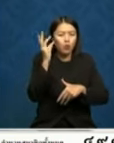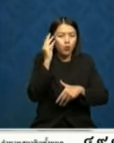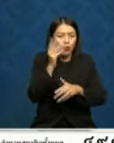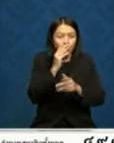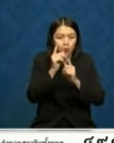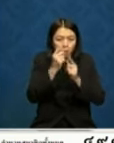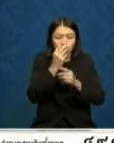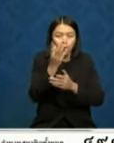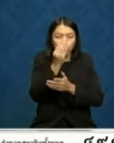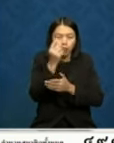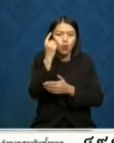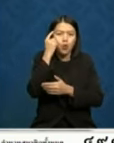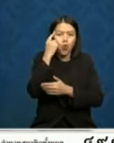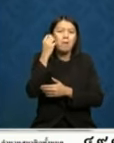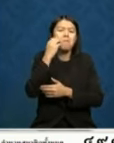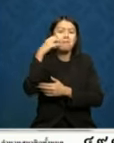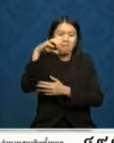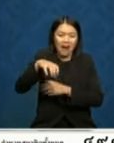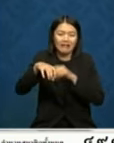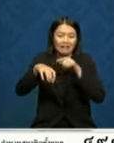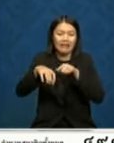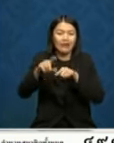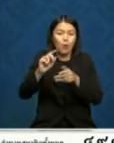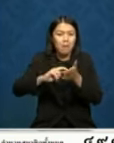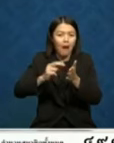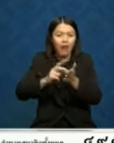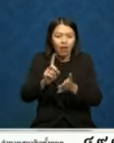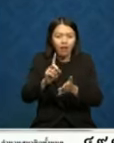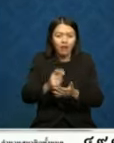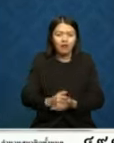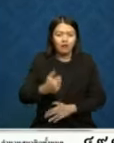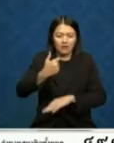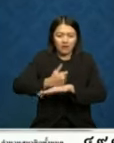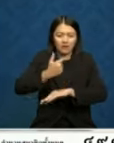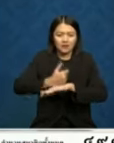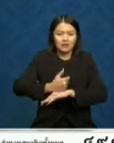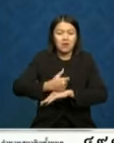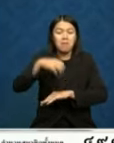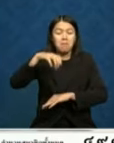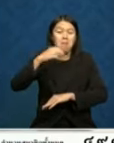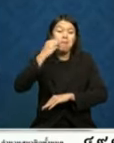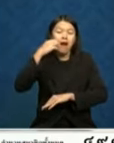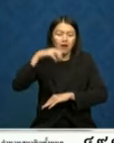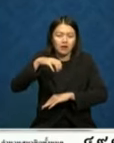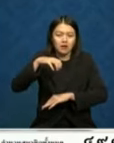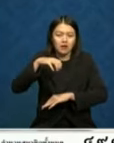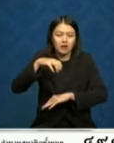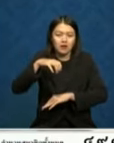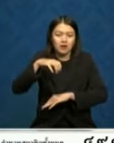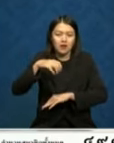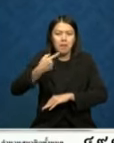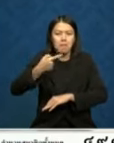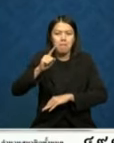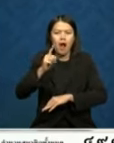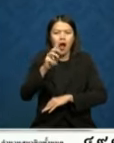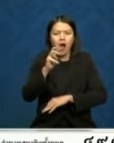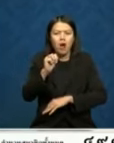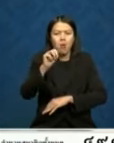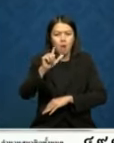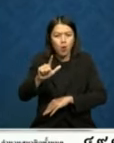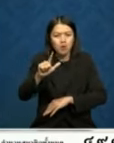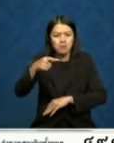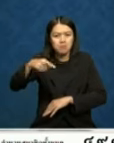อภิปรายก็รู้ว่าบ้านกาญจนาภิเษกคืออะไรผู้อำนวยการบ้านกาญจนาภิเษกชื่อประมลทิชานน